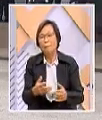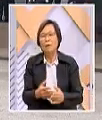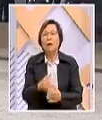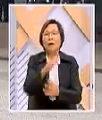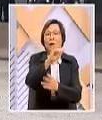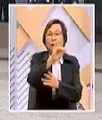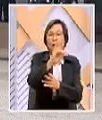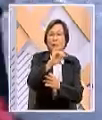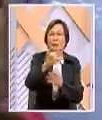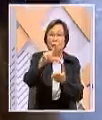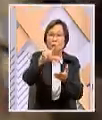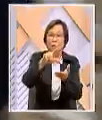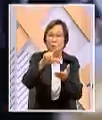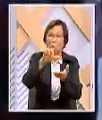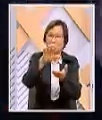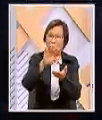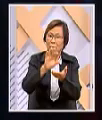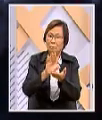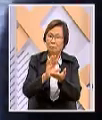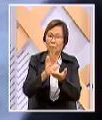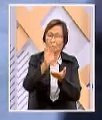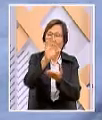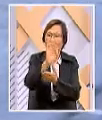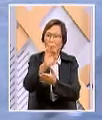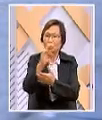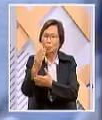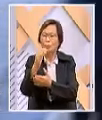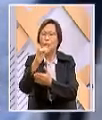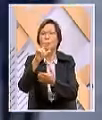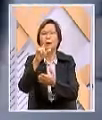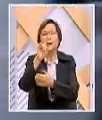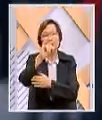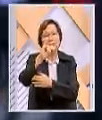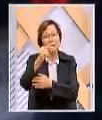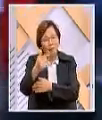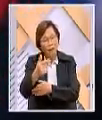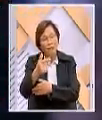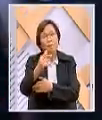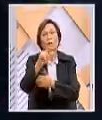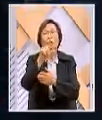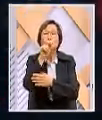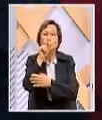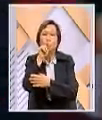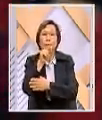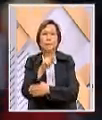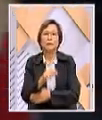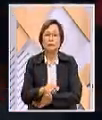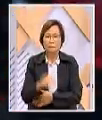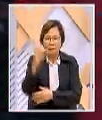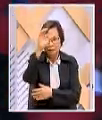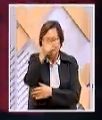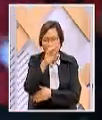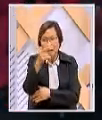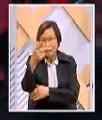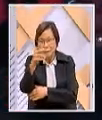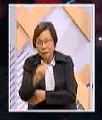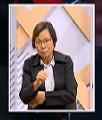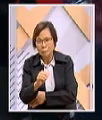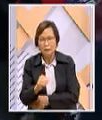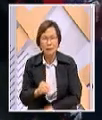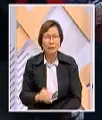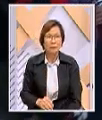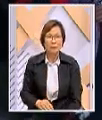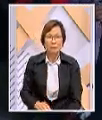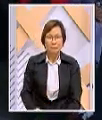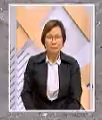rasmi kami seperti Facebook, Instagram, Twitter dan juga YouTube dengan carian berita RTM. Dan ini dia kita dapat